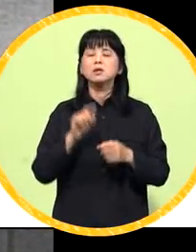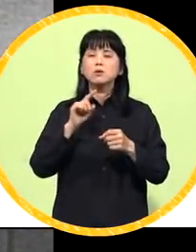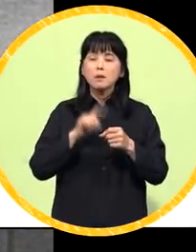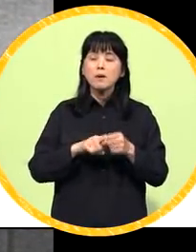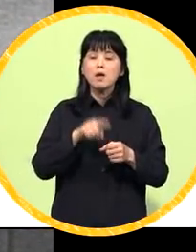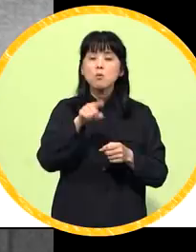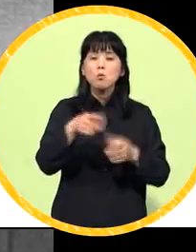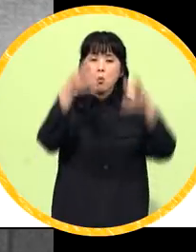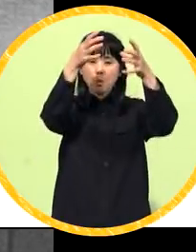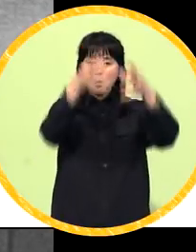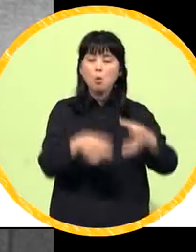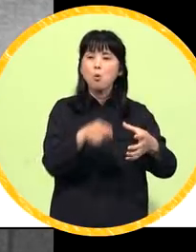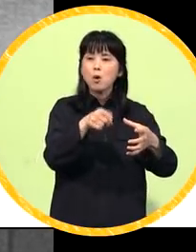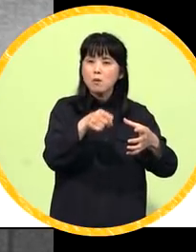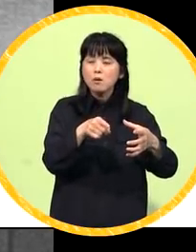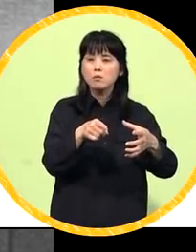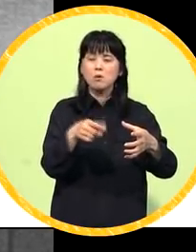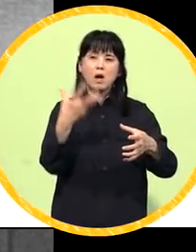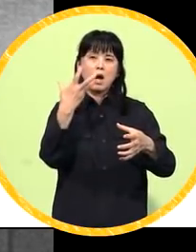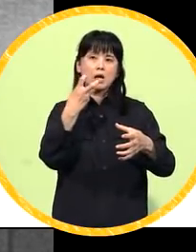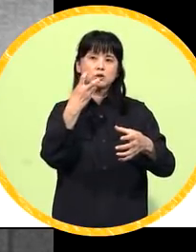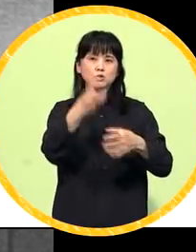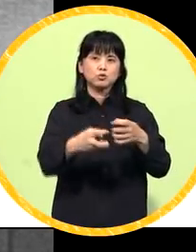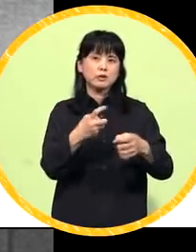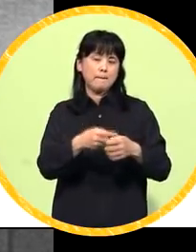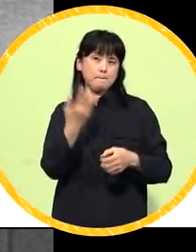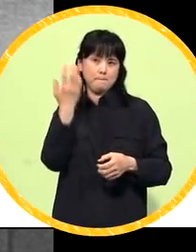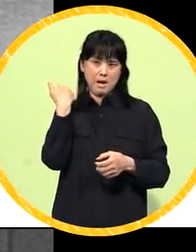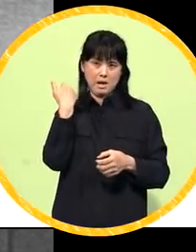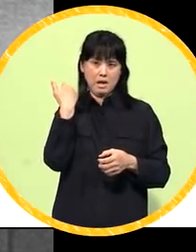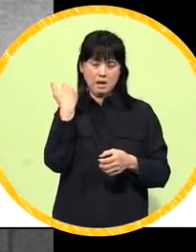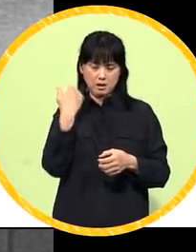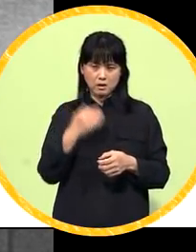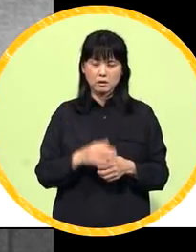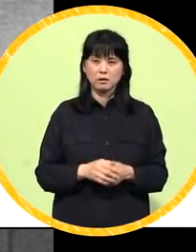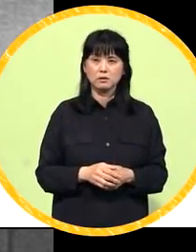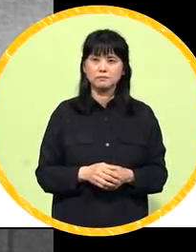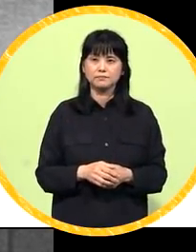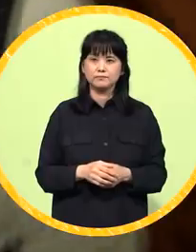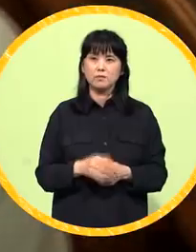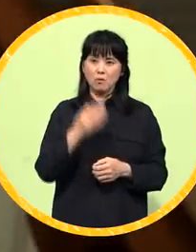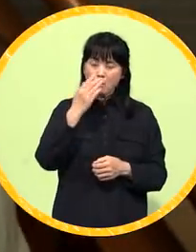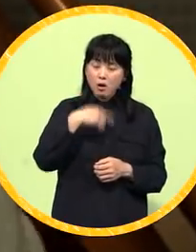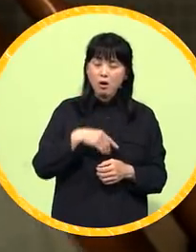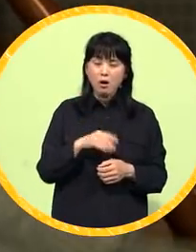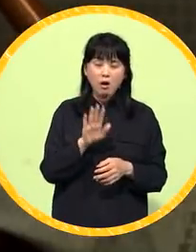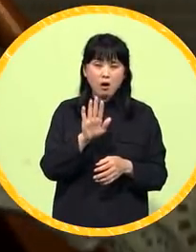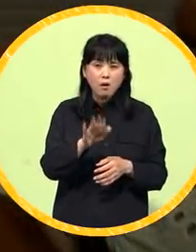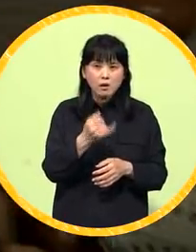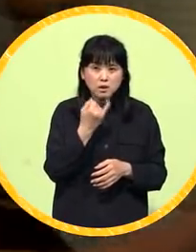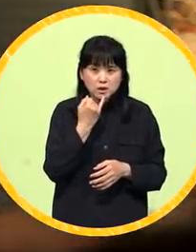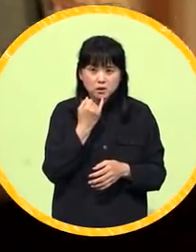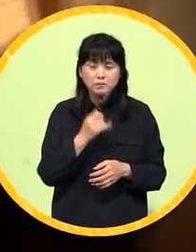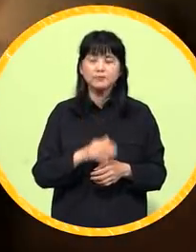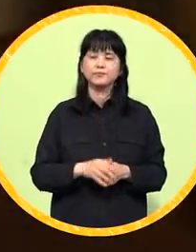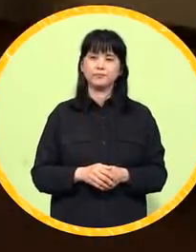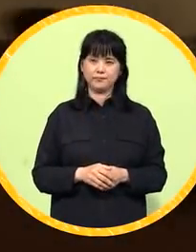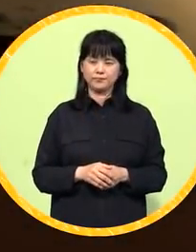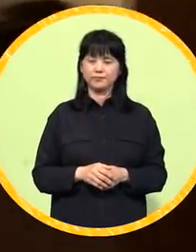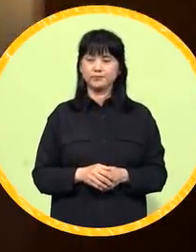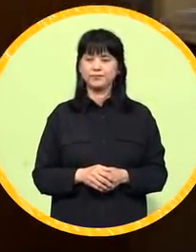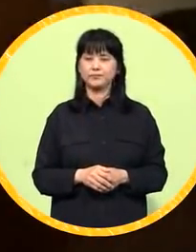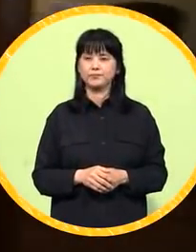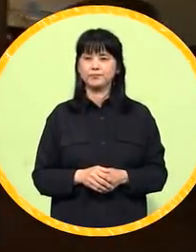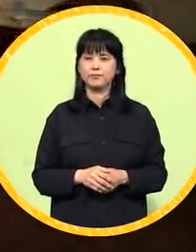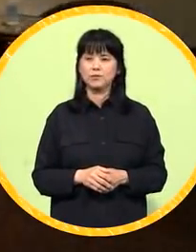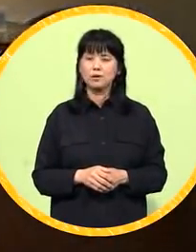でこちらの杉の木も80年前の次抜きでございます a ちょっと触っといていいですなってどうぞえっ